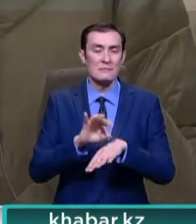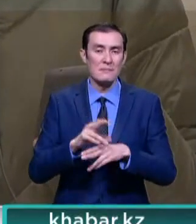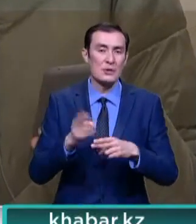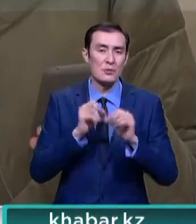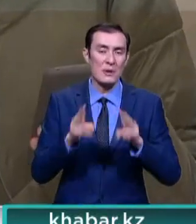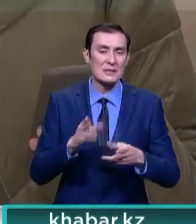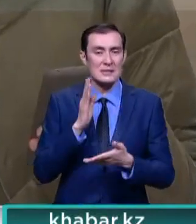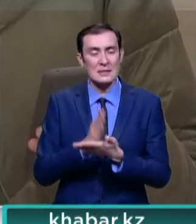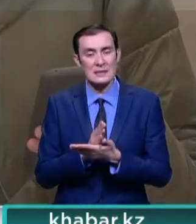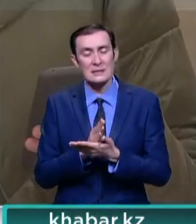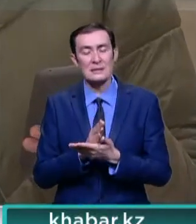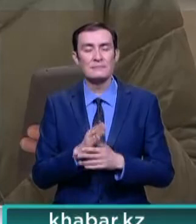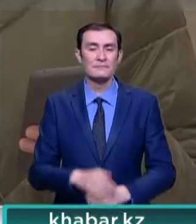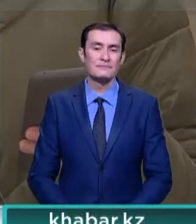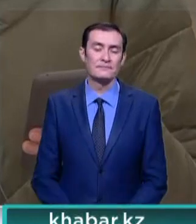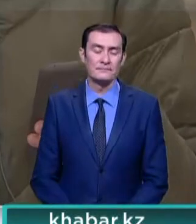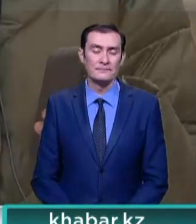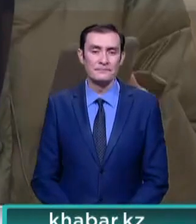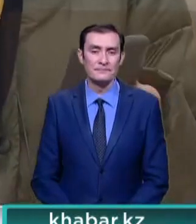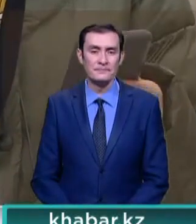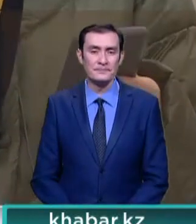безопасности в регионе?